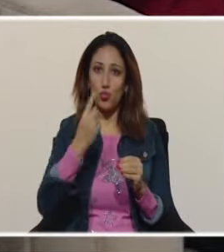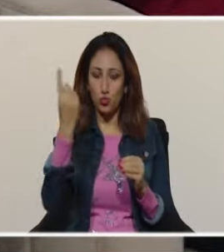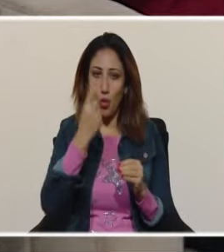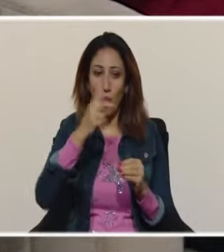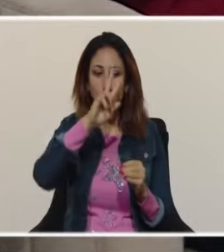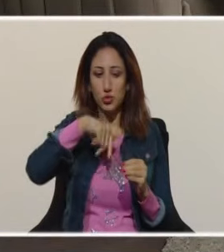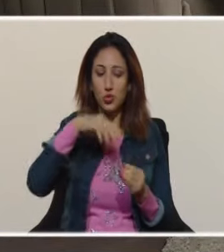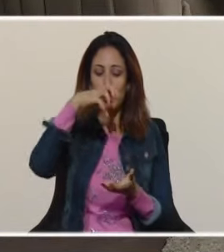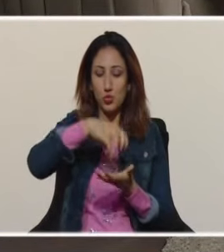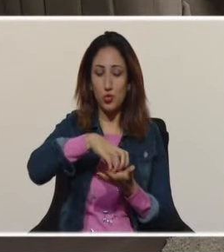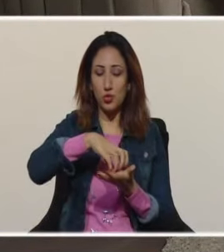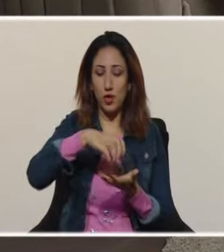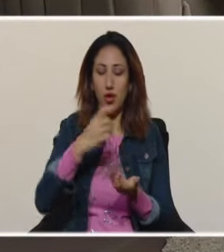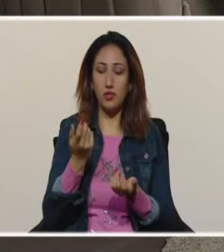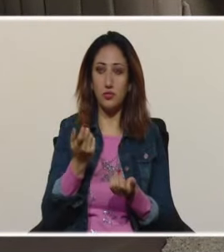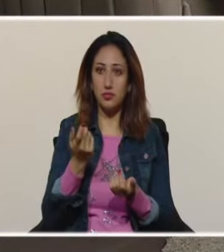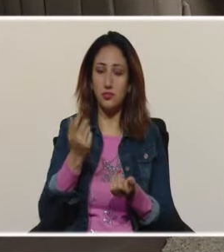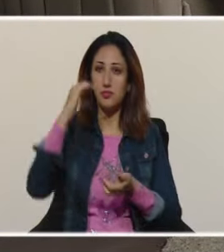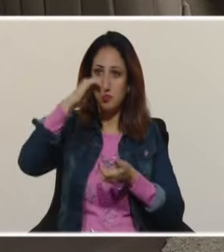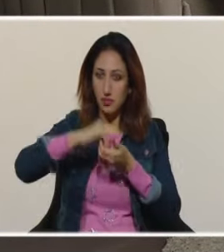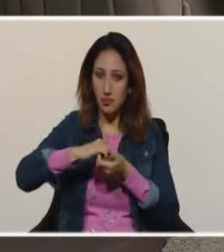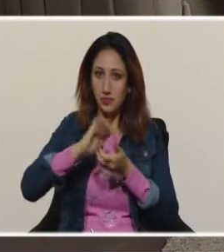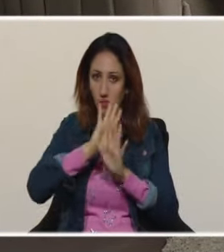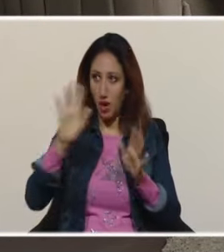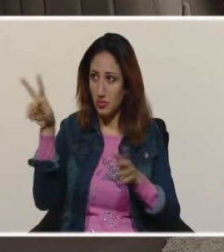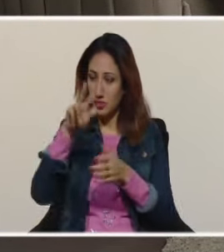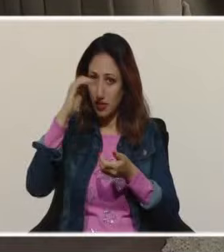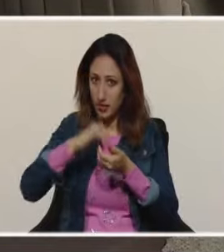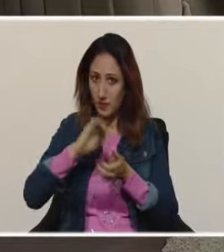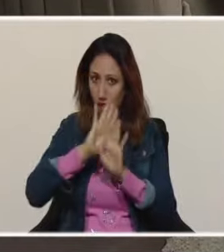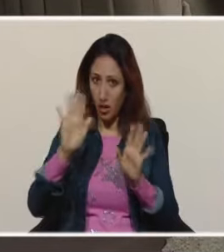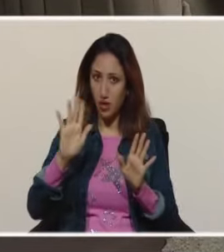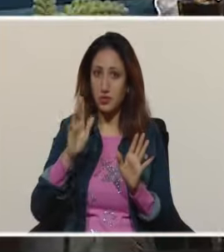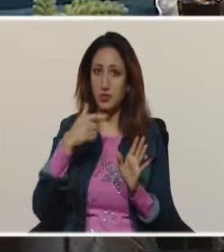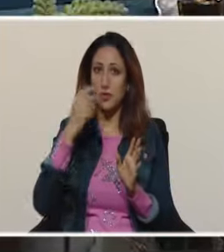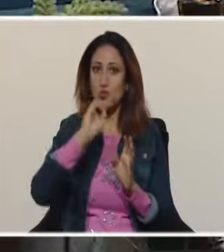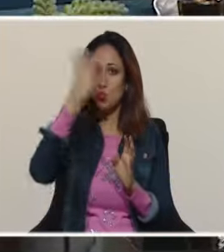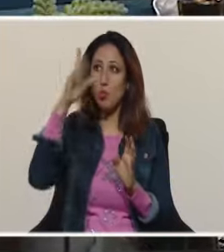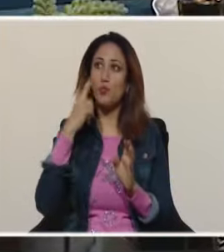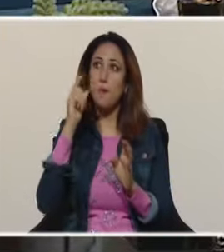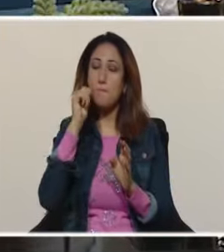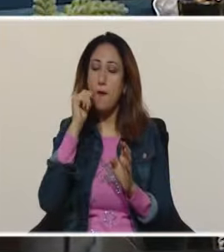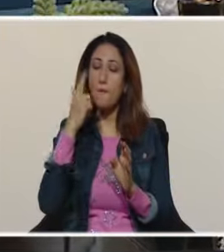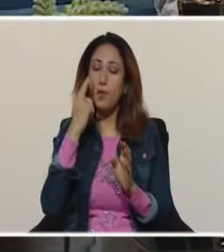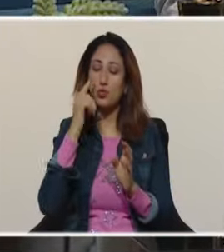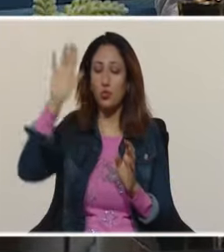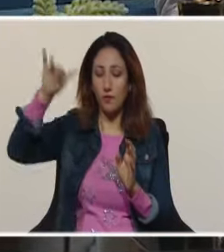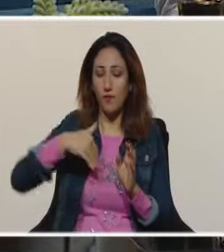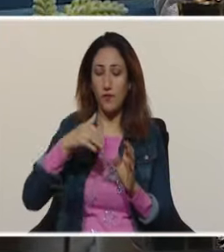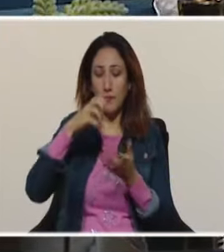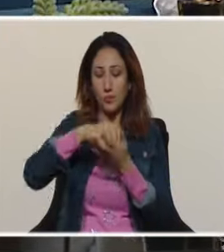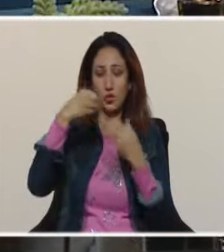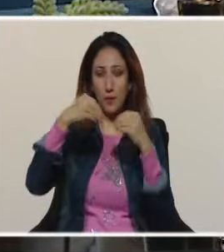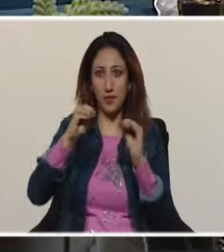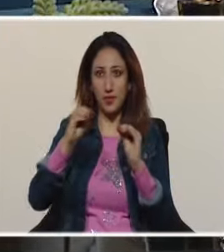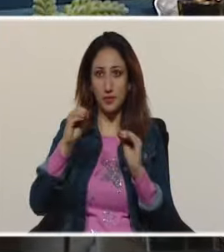يشتريهم. فتمام اتفقت معاه وكل حاجه تمام، وان انا هشوف اكلم بابا واشوف حد يتصرف في الموضوع ده يعني، وانا